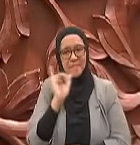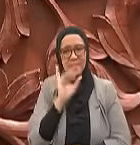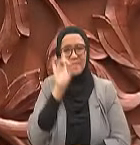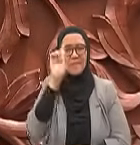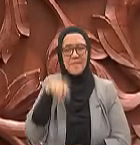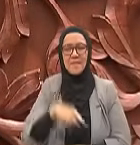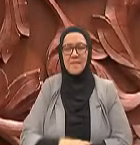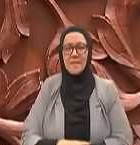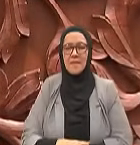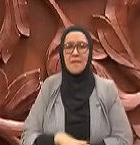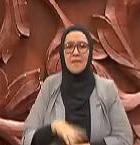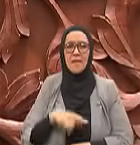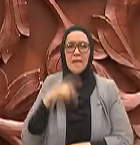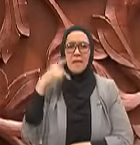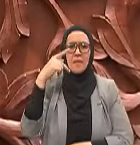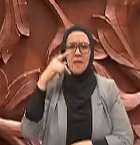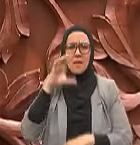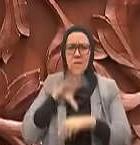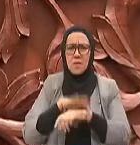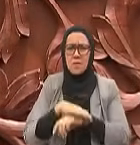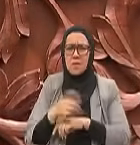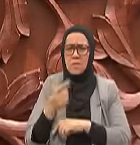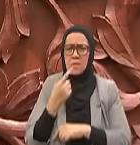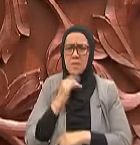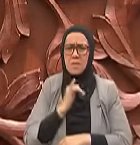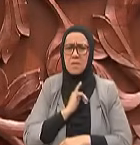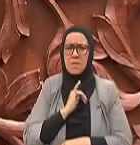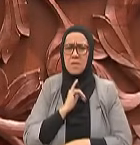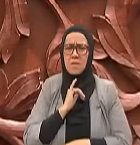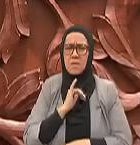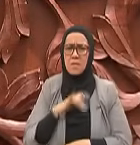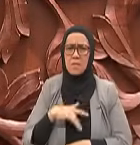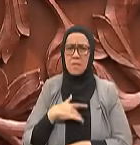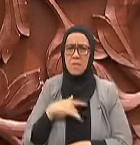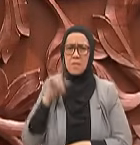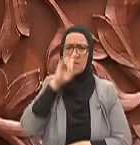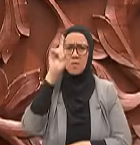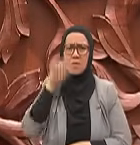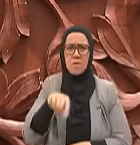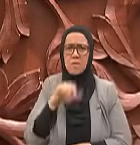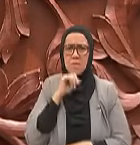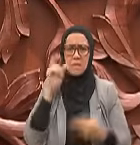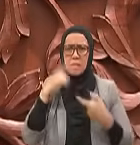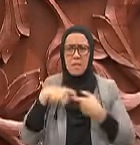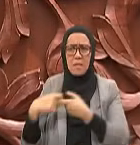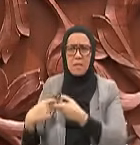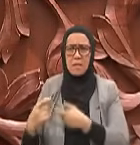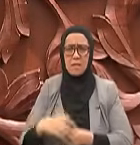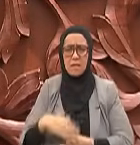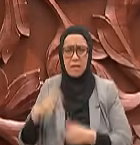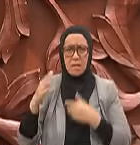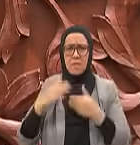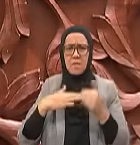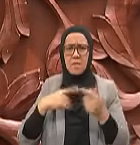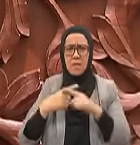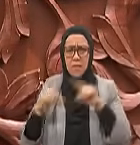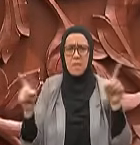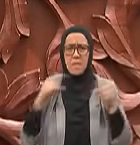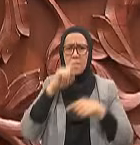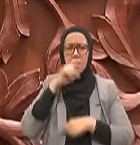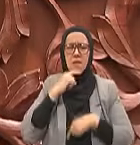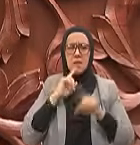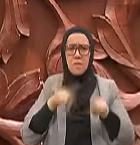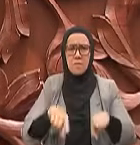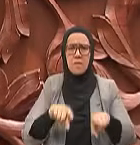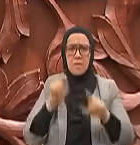saya seasal hantu tak berkenaan dengan soalnya original suhu-suhu secara betul esok lebih Java metode Bolehlah boleh butuh